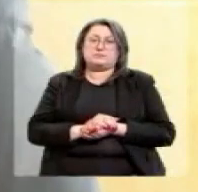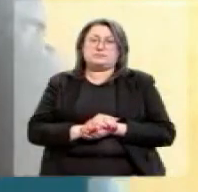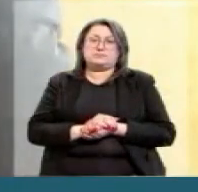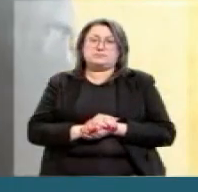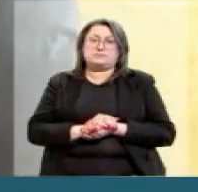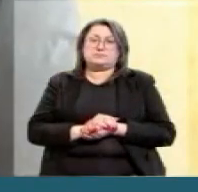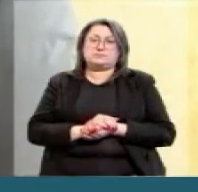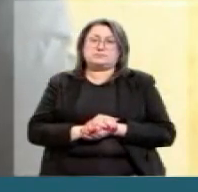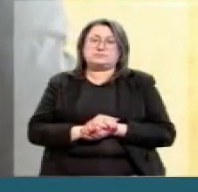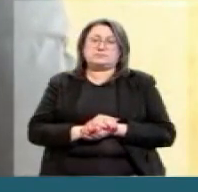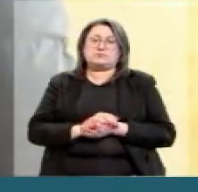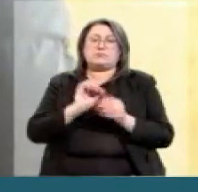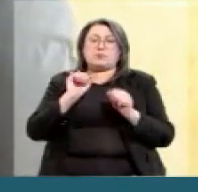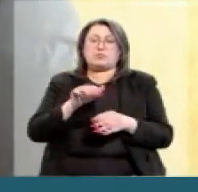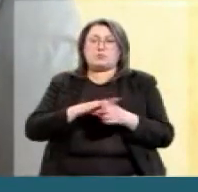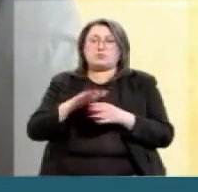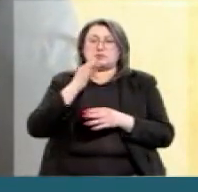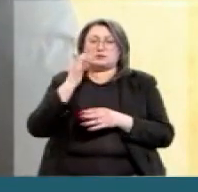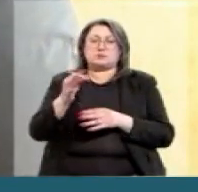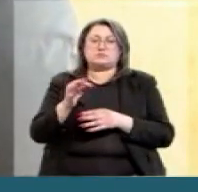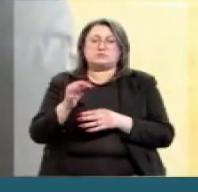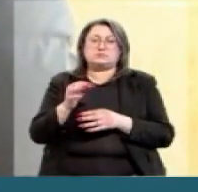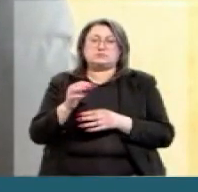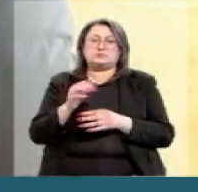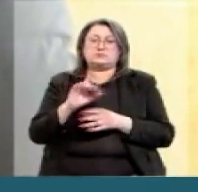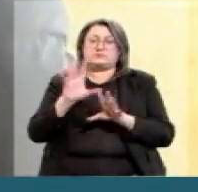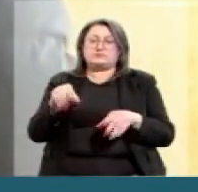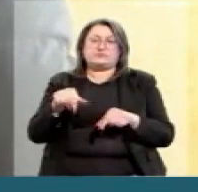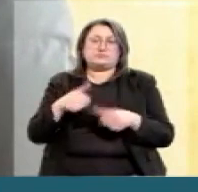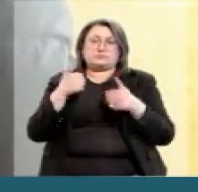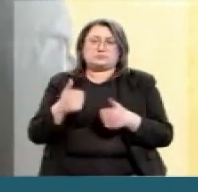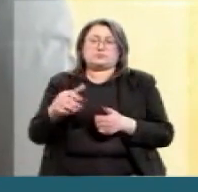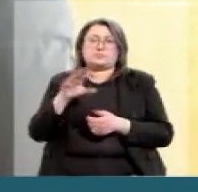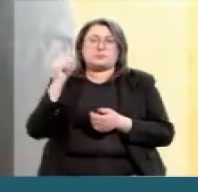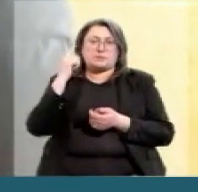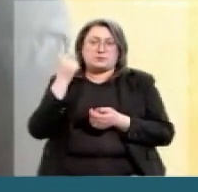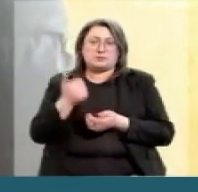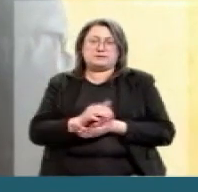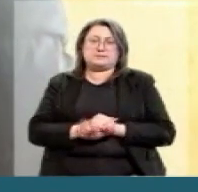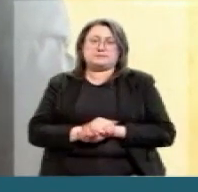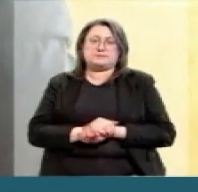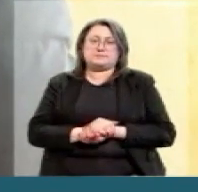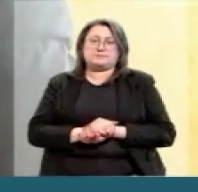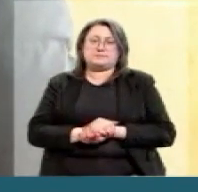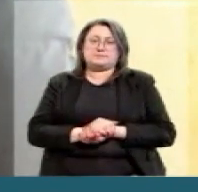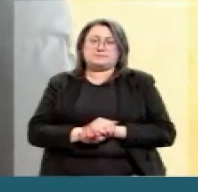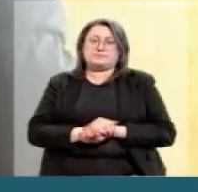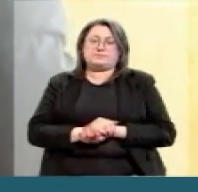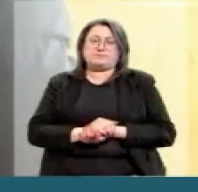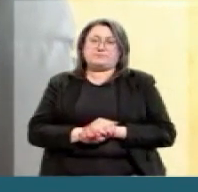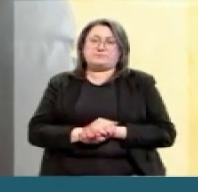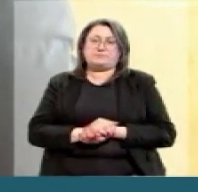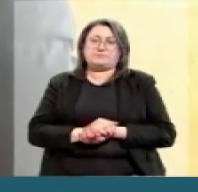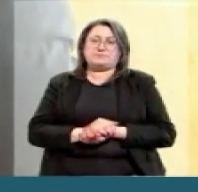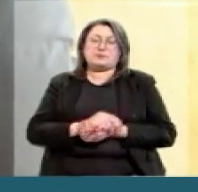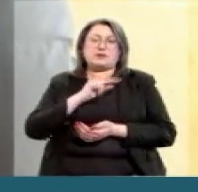айталам. Қызметкерлер де түсіністікпен қарайды. Қалаға шығып, тігін фабрикаларының бірінде тігінші болып жұмыс істеймін. Өзімнің 3 балам бар.